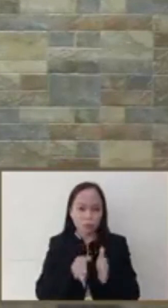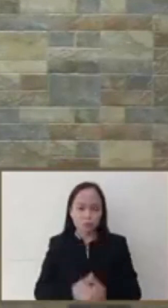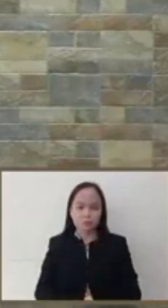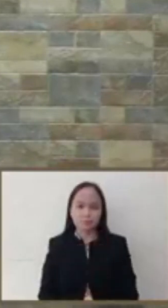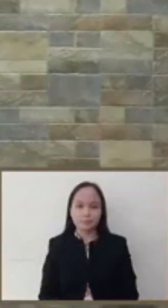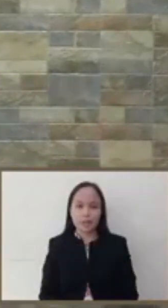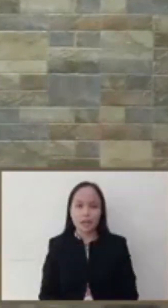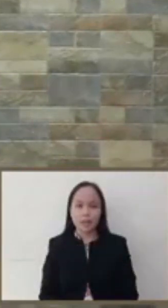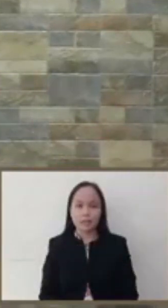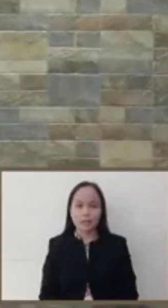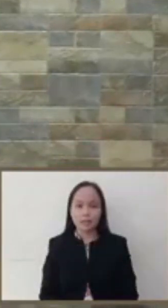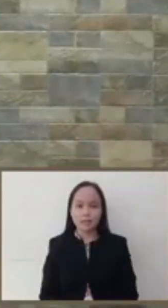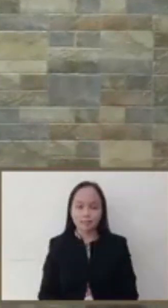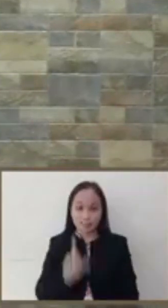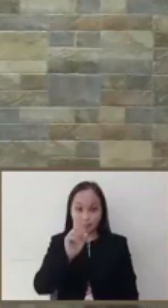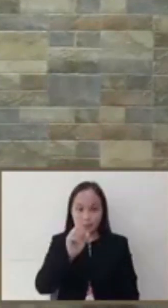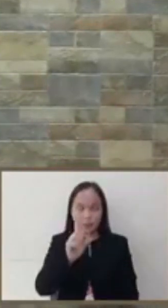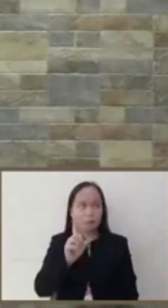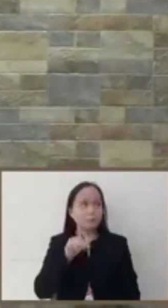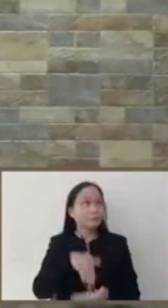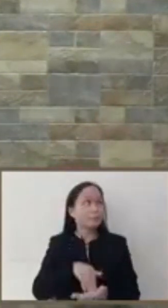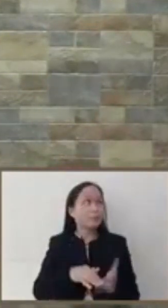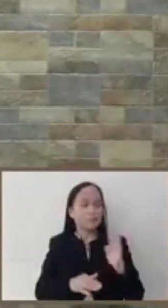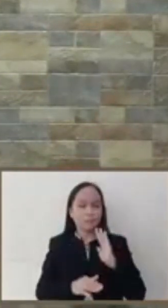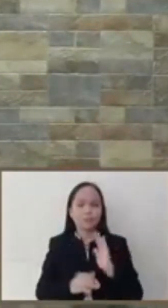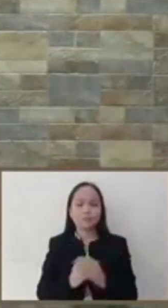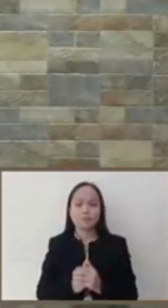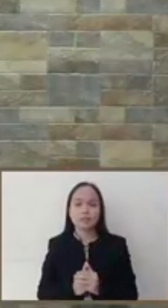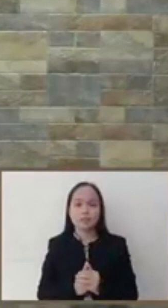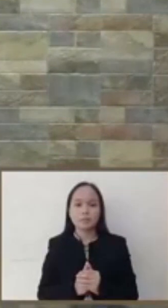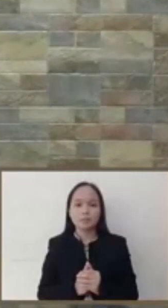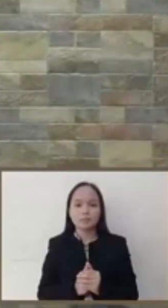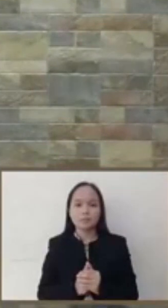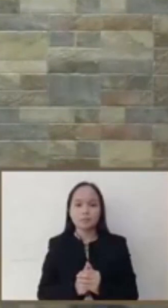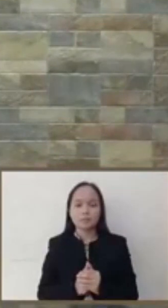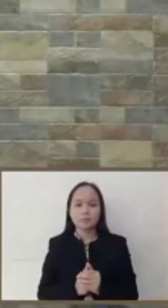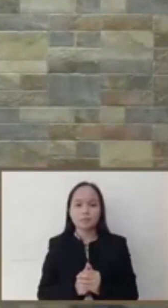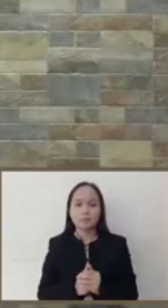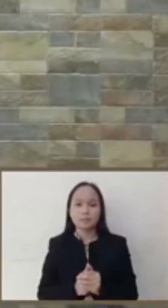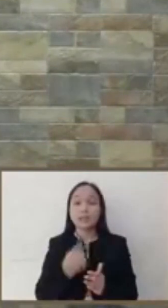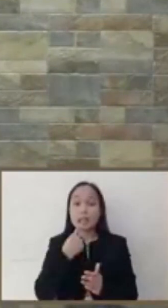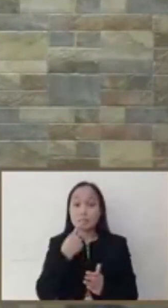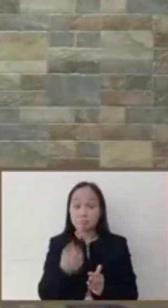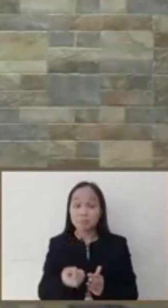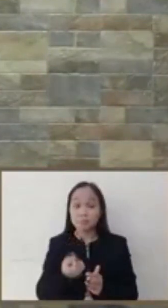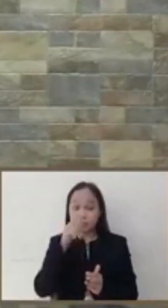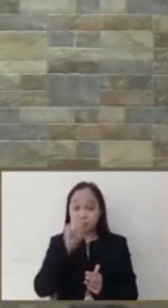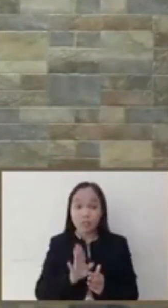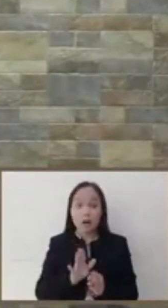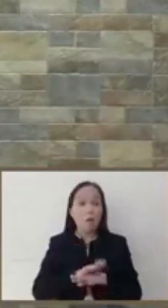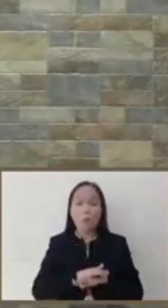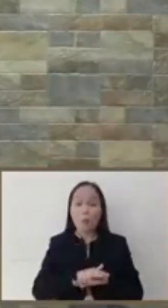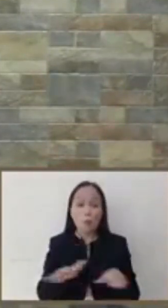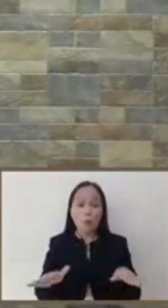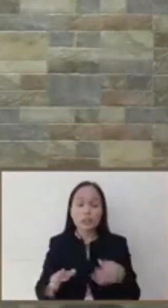Did you get that? One more time. Isa pang pasada, maunawaan nyo na yan. Okay? Kasi sabi ng Panginoon, huwag kayong